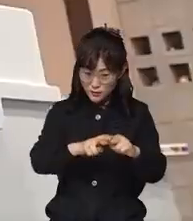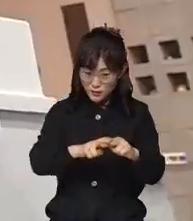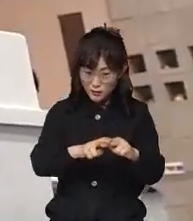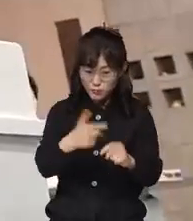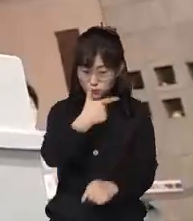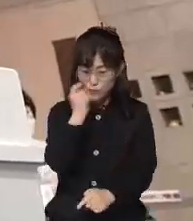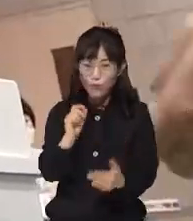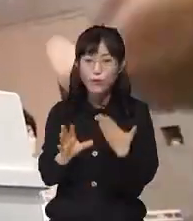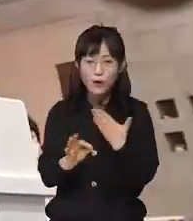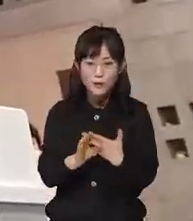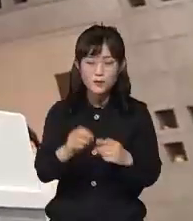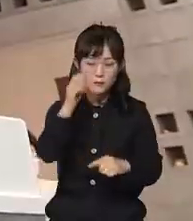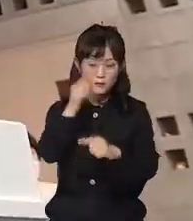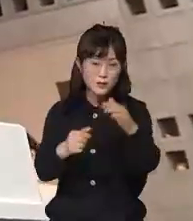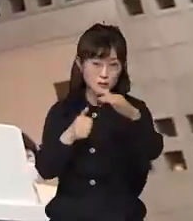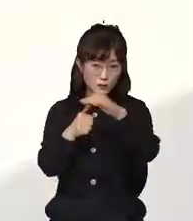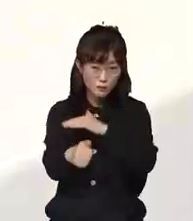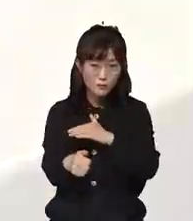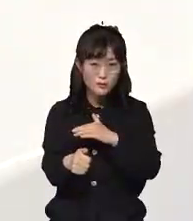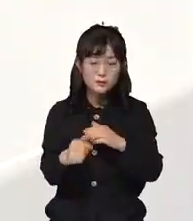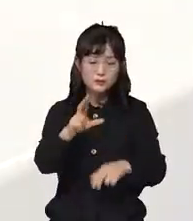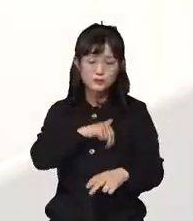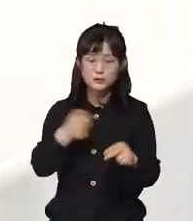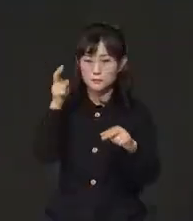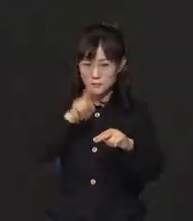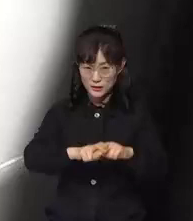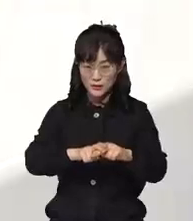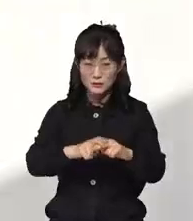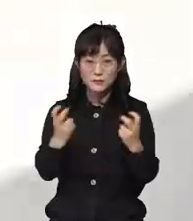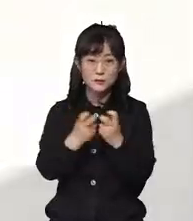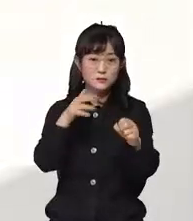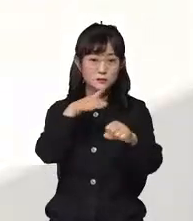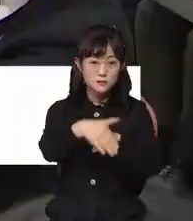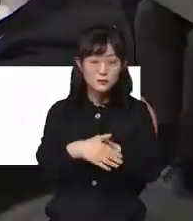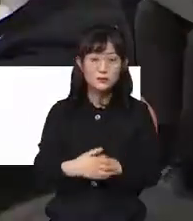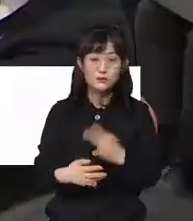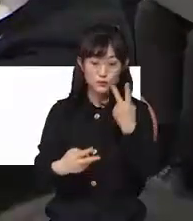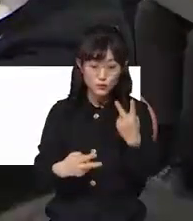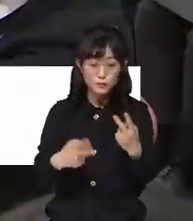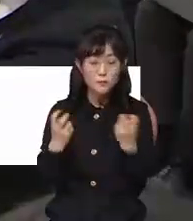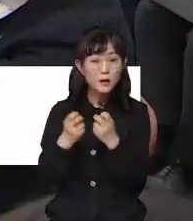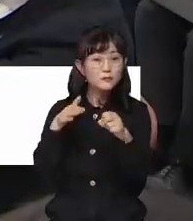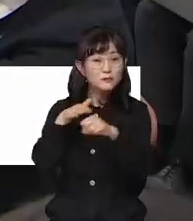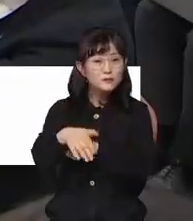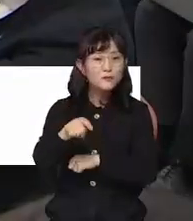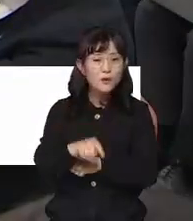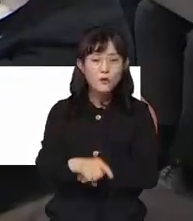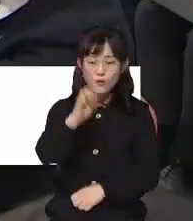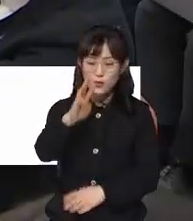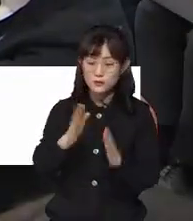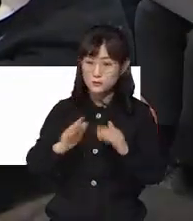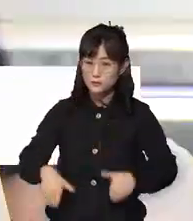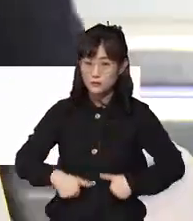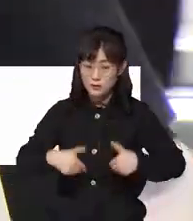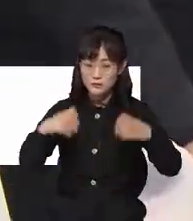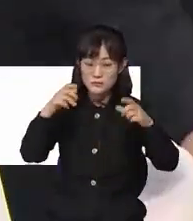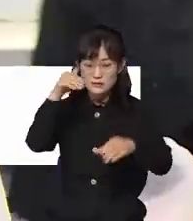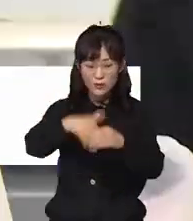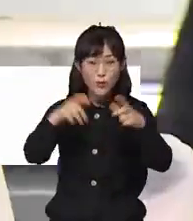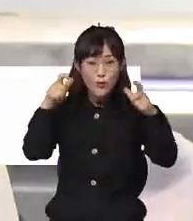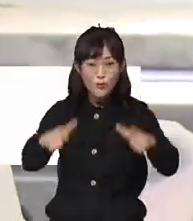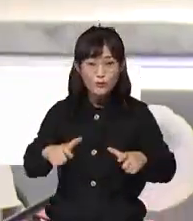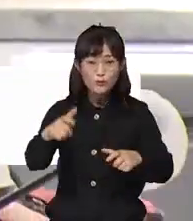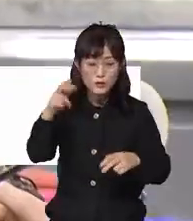경우 비례대표에서 그만큼 의석을 채우는 방식입니다 두 방식 모두 기존 광주 전남 선거구와